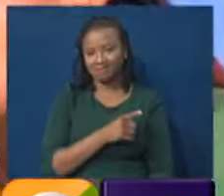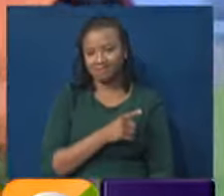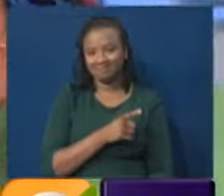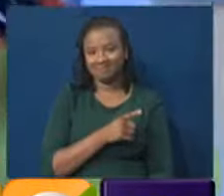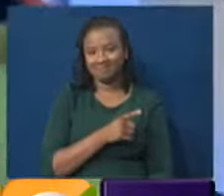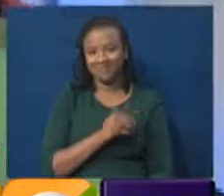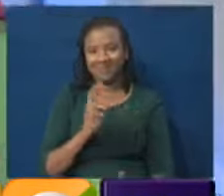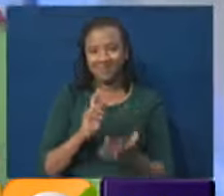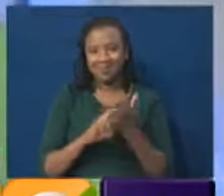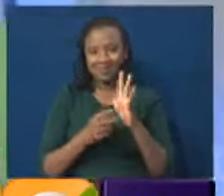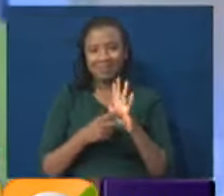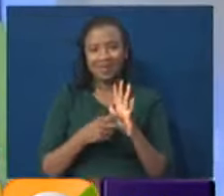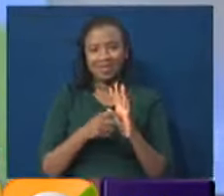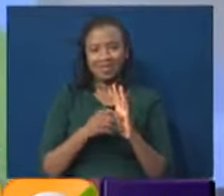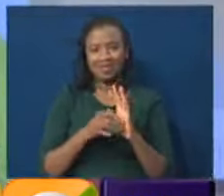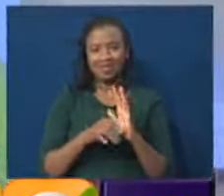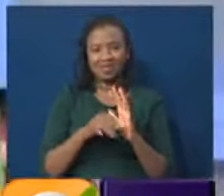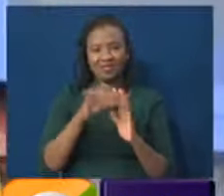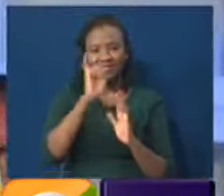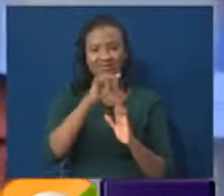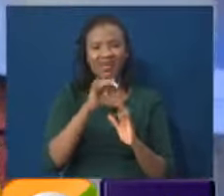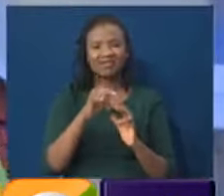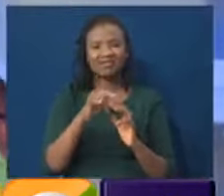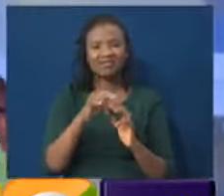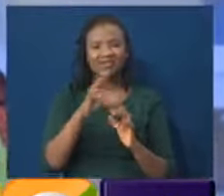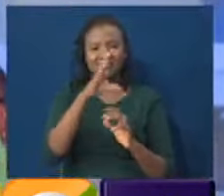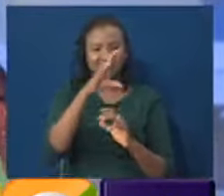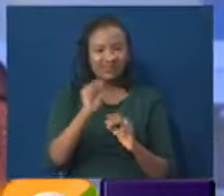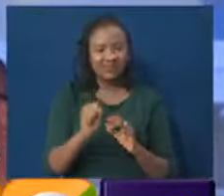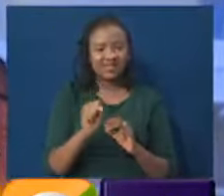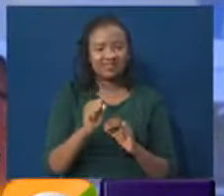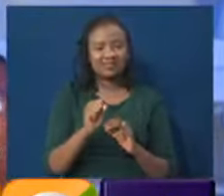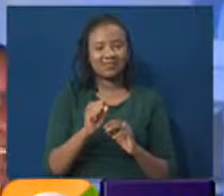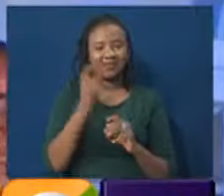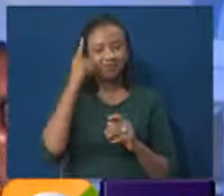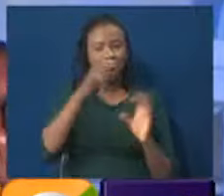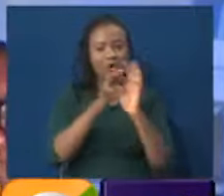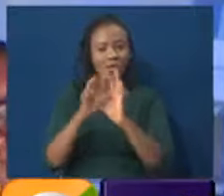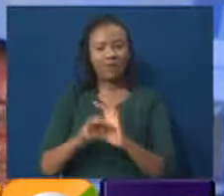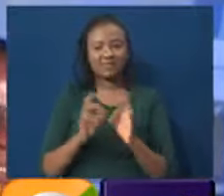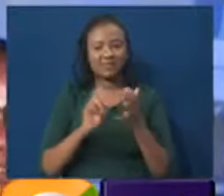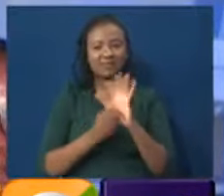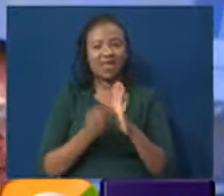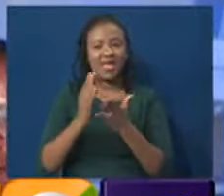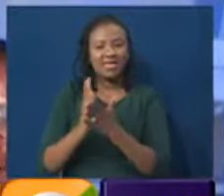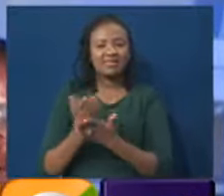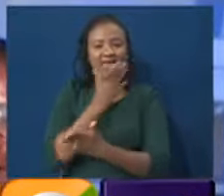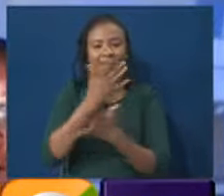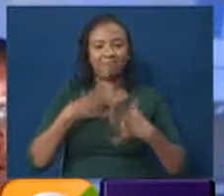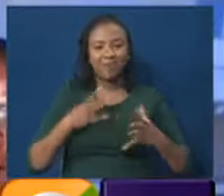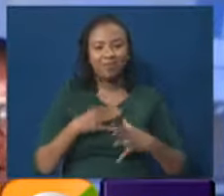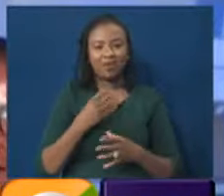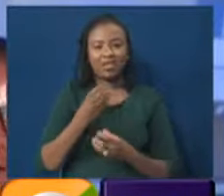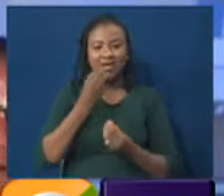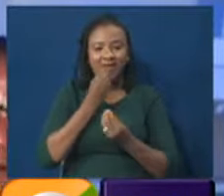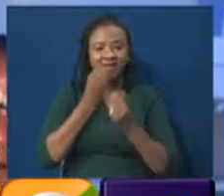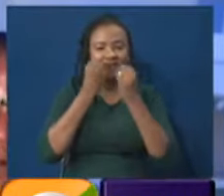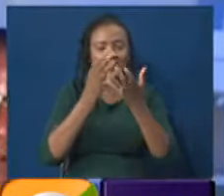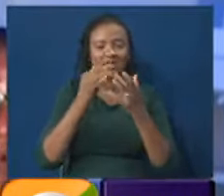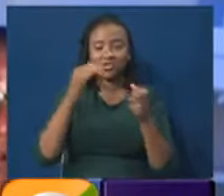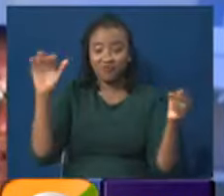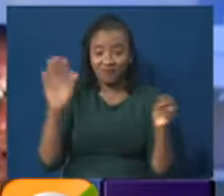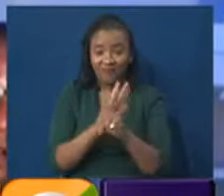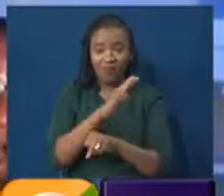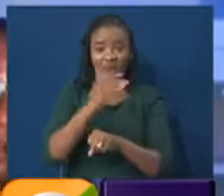waziri wa mambo ya cooperatives, kuwa labda kuna vijana ambao hawajaweza kupata information